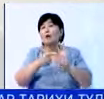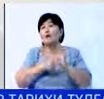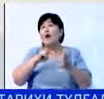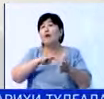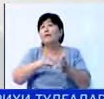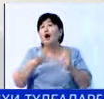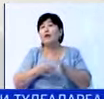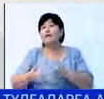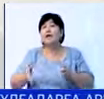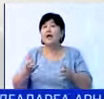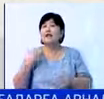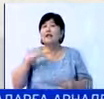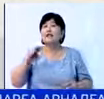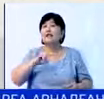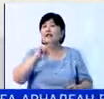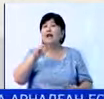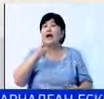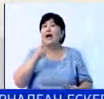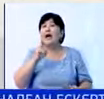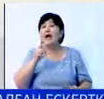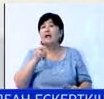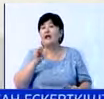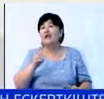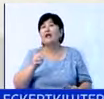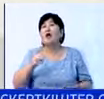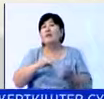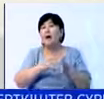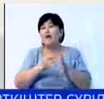Павлодар-Успенка. Қызылорда, Жезқазған, ары қарай Павлодар-Успенка ашып кететін.